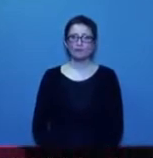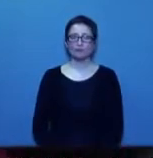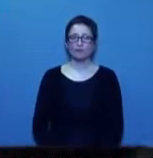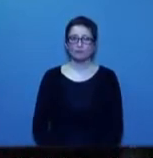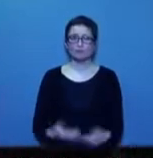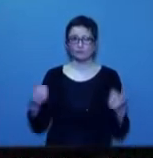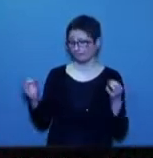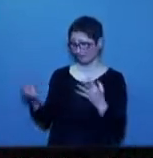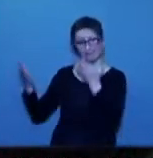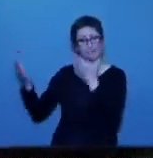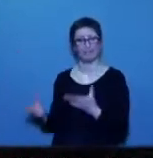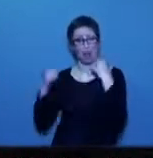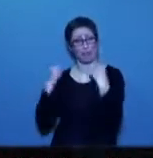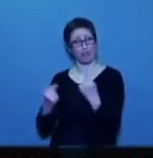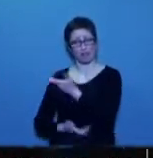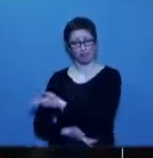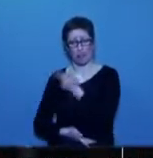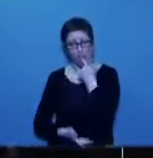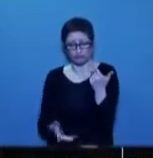Elle a fait une terrible erreur.